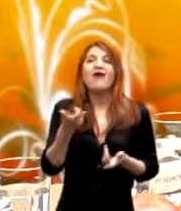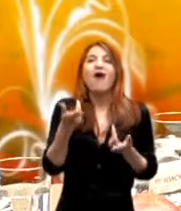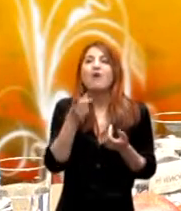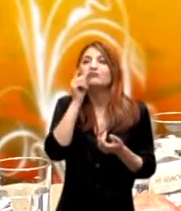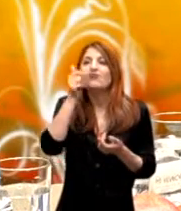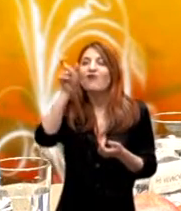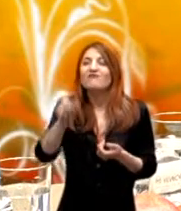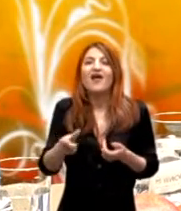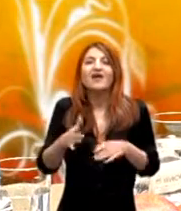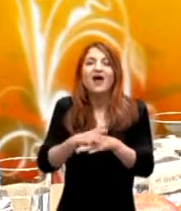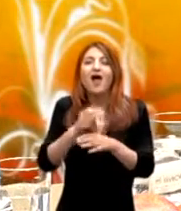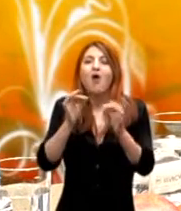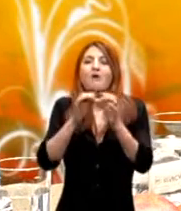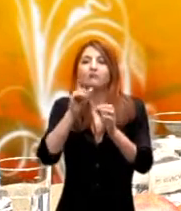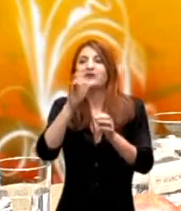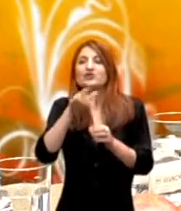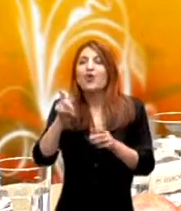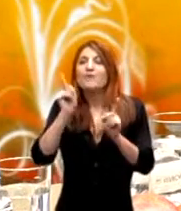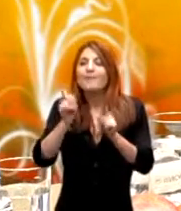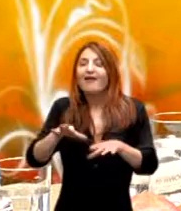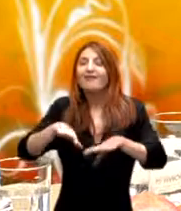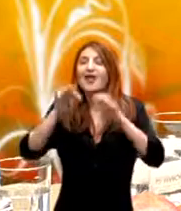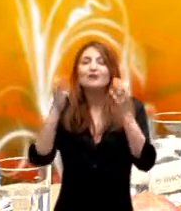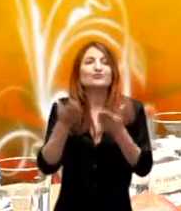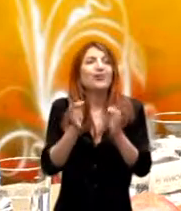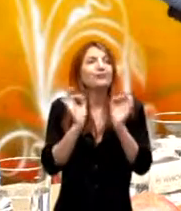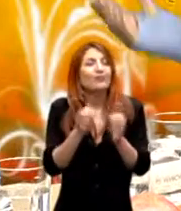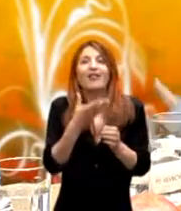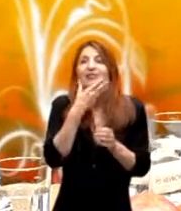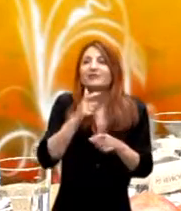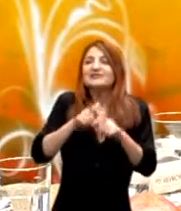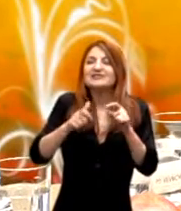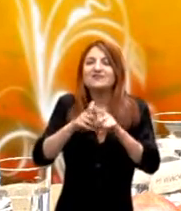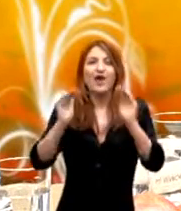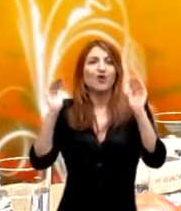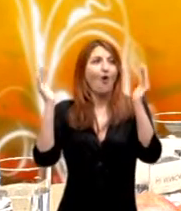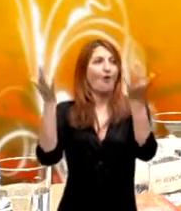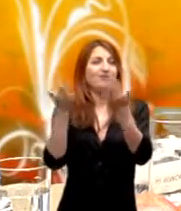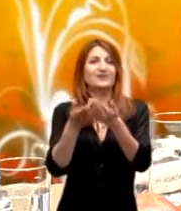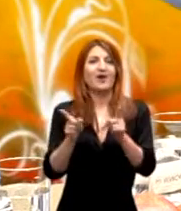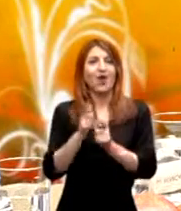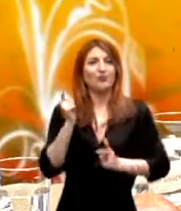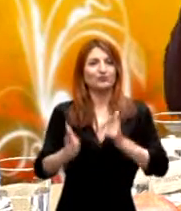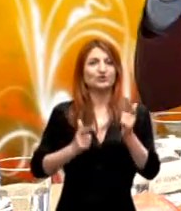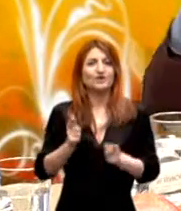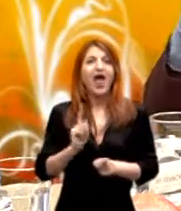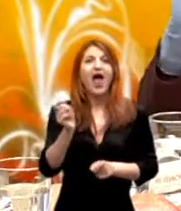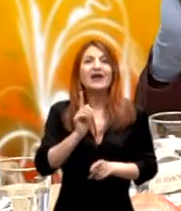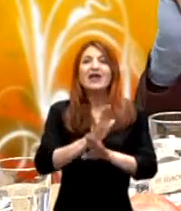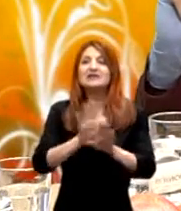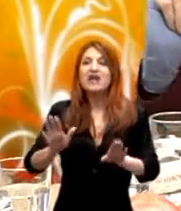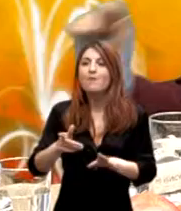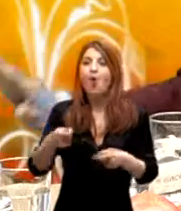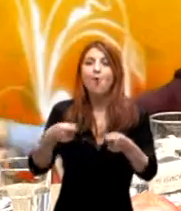ljudsko koje treba užitke pronalaziti u puno stvari oko sebe, a ne u hrani